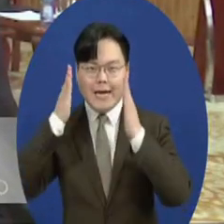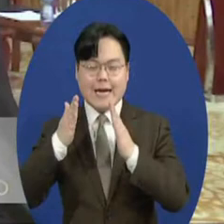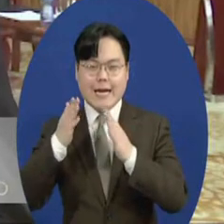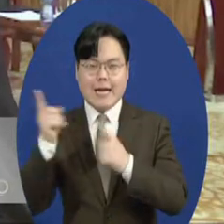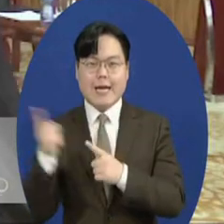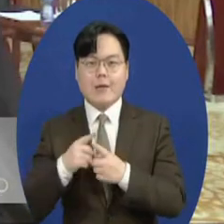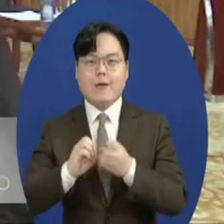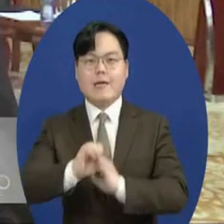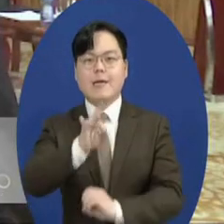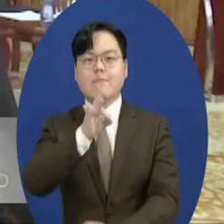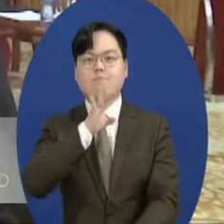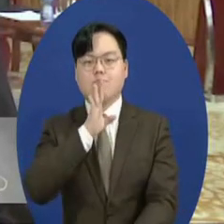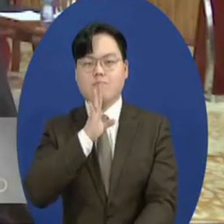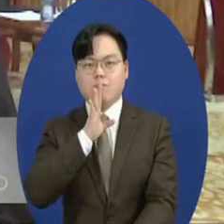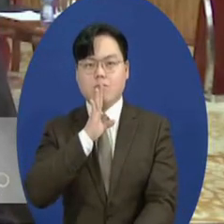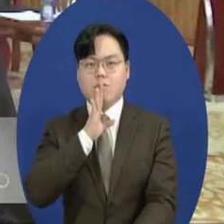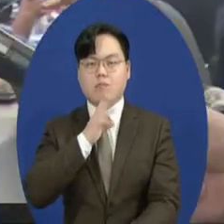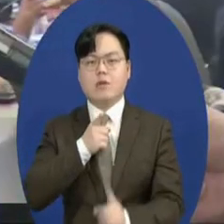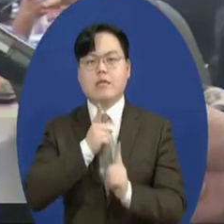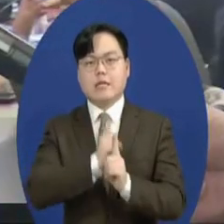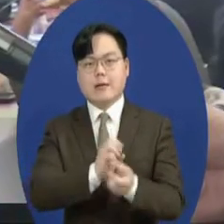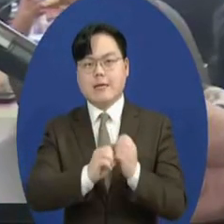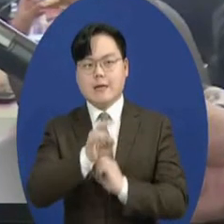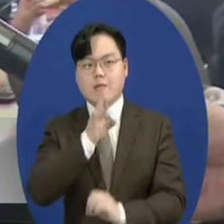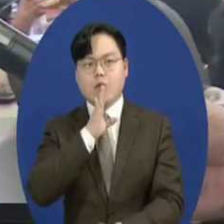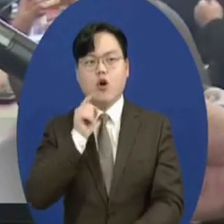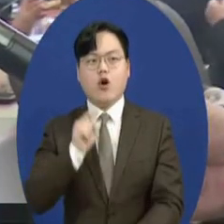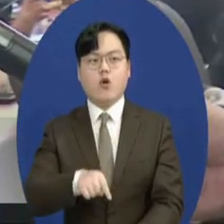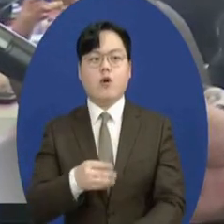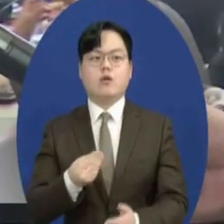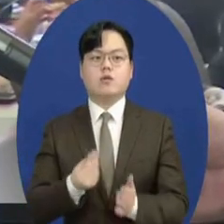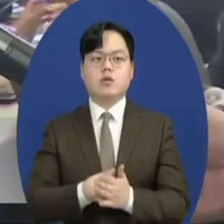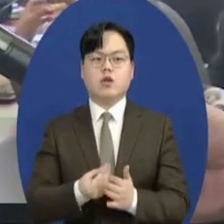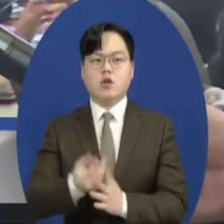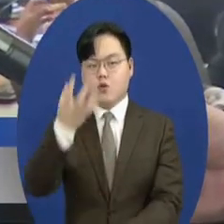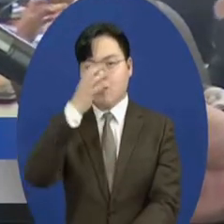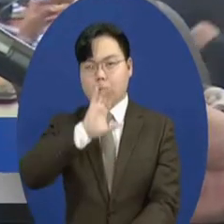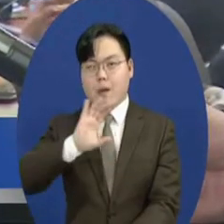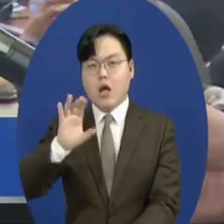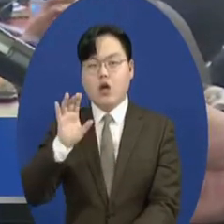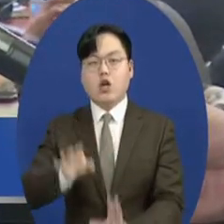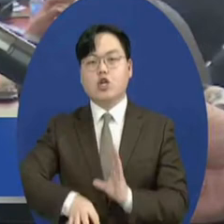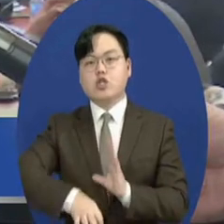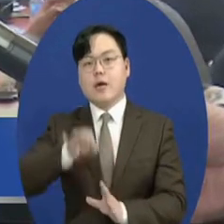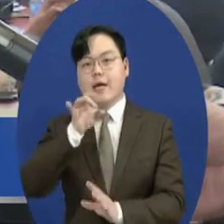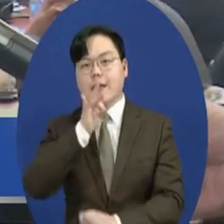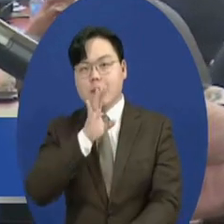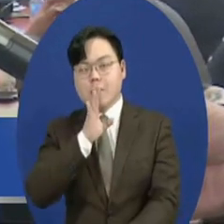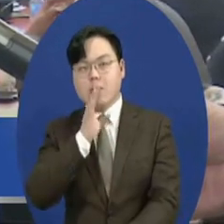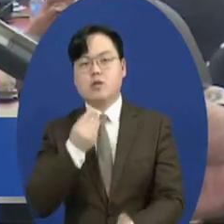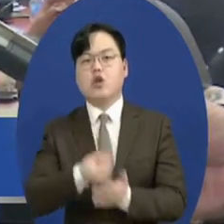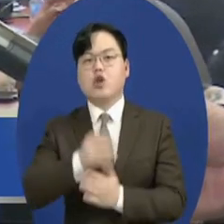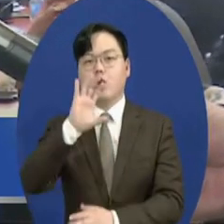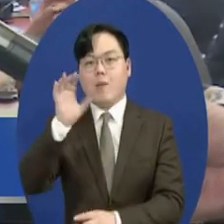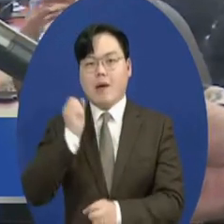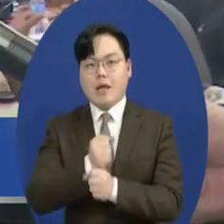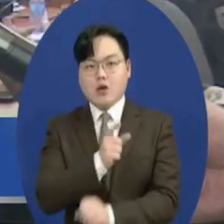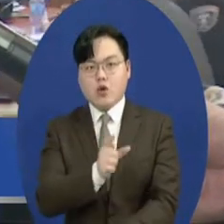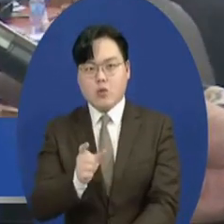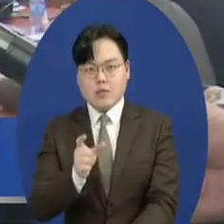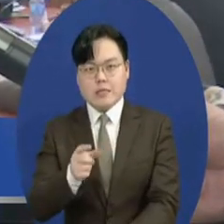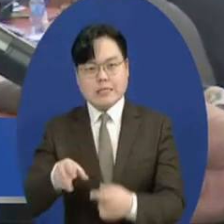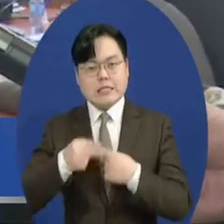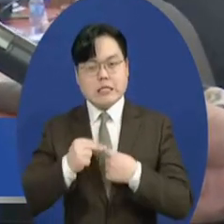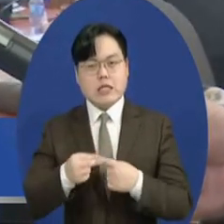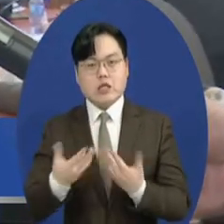гэсэн ийм л одоо чиглэлтэй байгаа. Өнөөдрийн байгаа одоо төрийн албаны одоо сонгож шалгуулалт замун одоо төрийн албан дахин мэрит зарчим